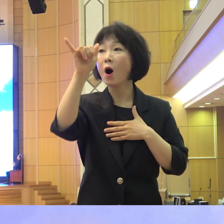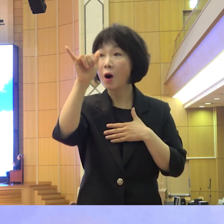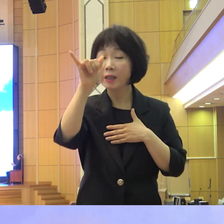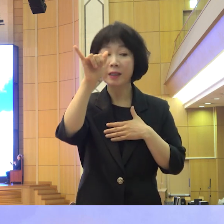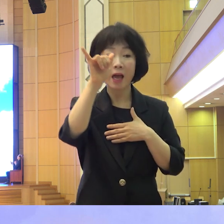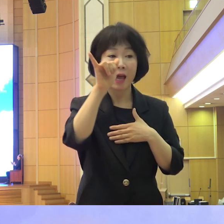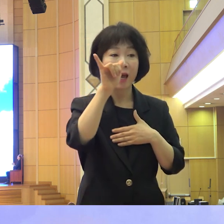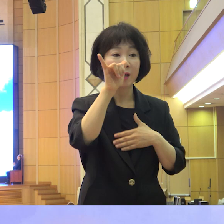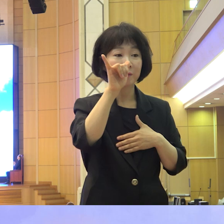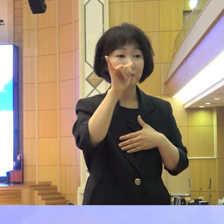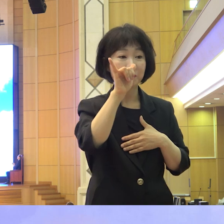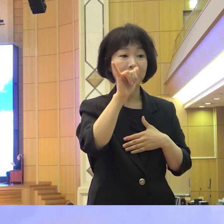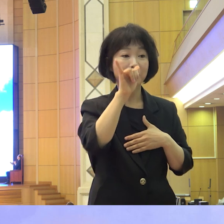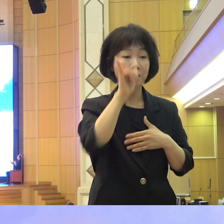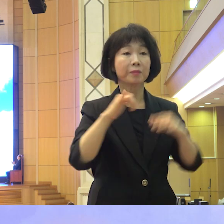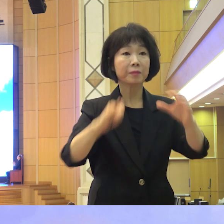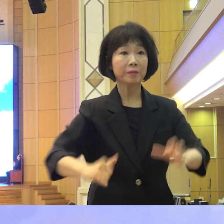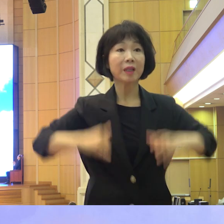써있네.